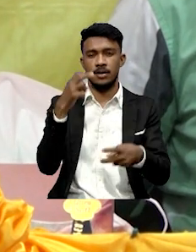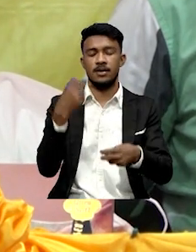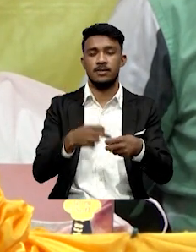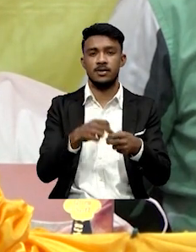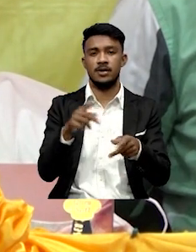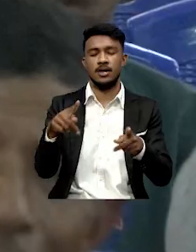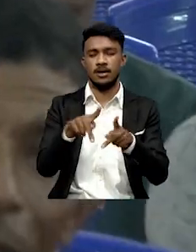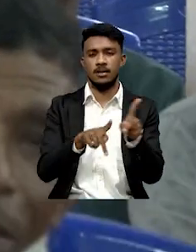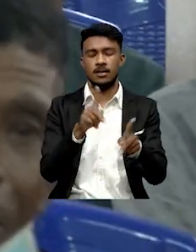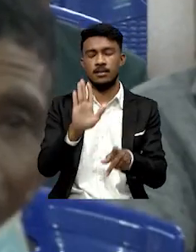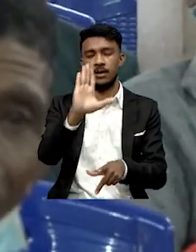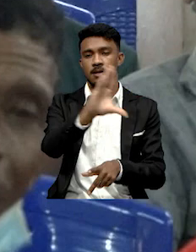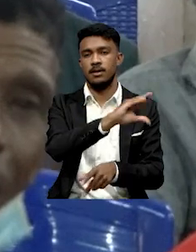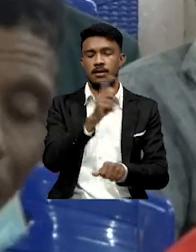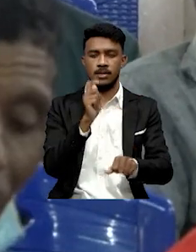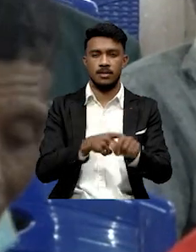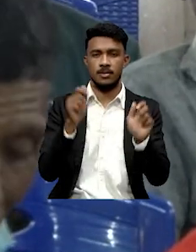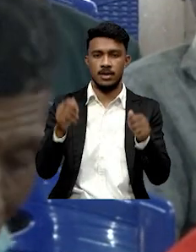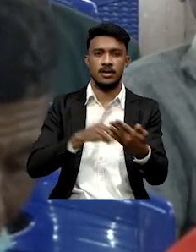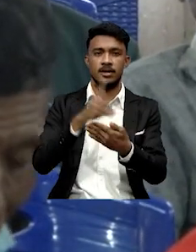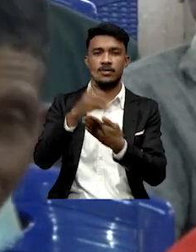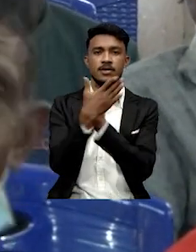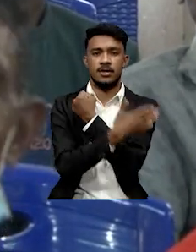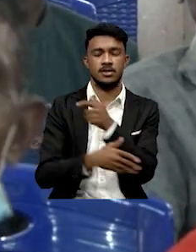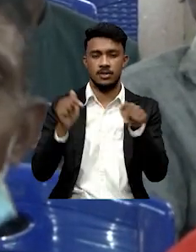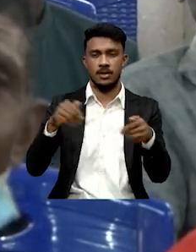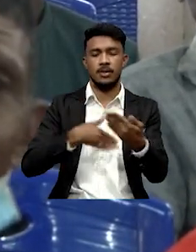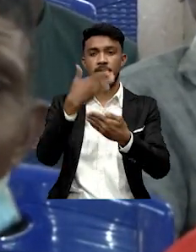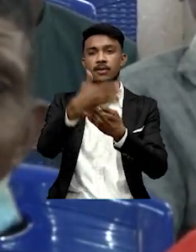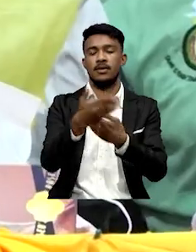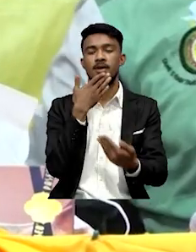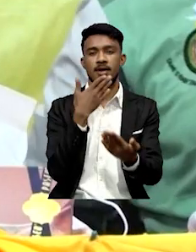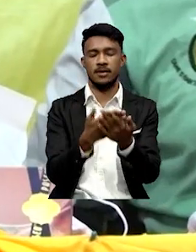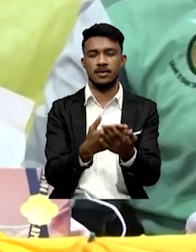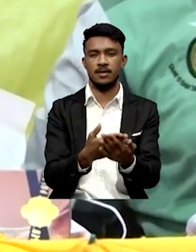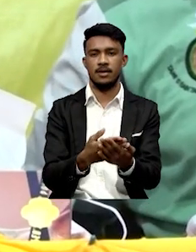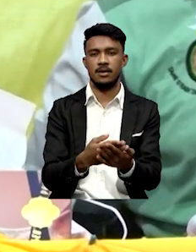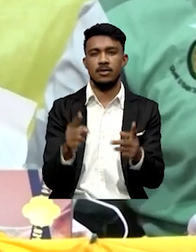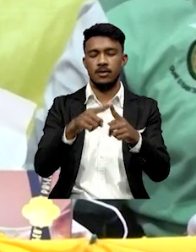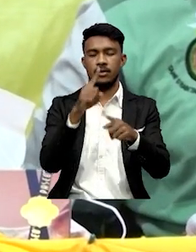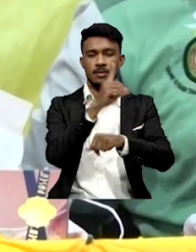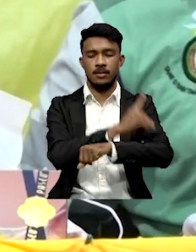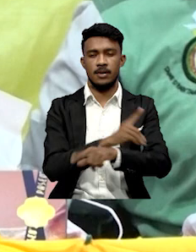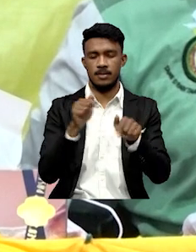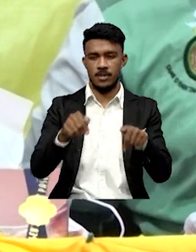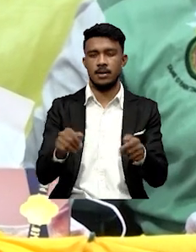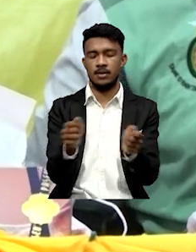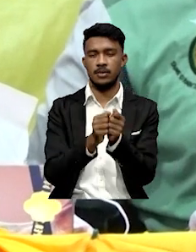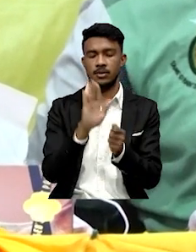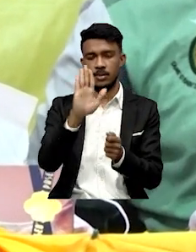povunian durante ne hodi nune desenvolve nasaung ne ba oin diakliutan. Oi ha mai a moto coi e mi ne ho